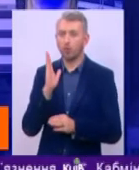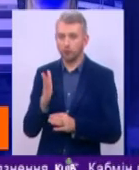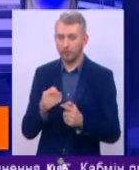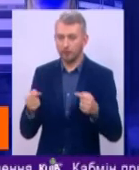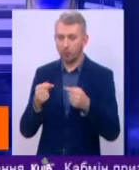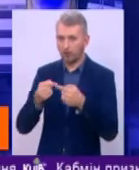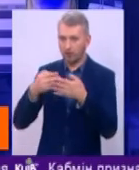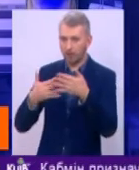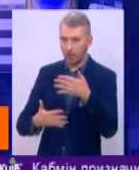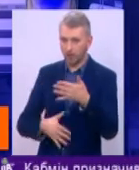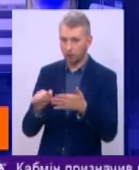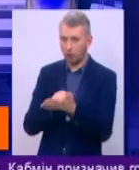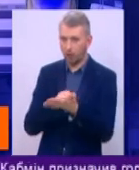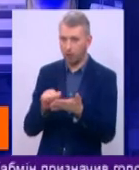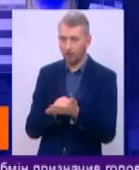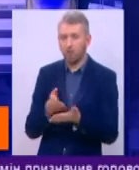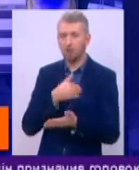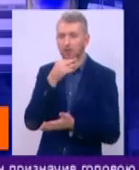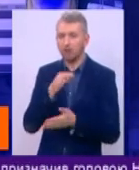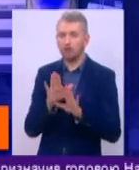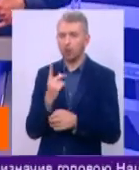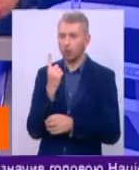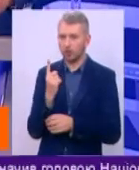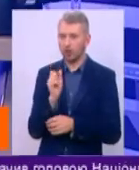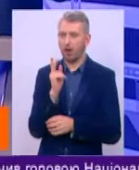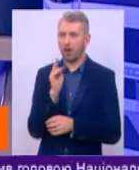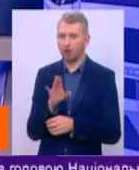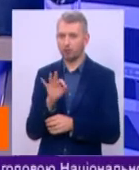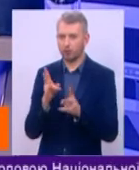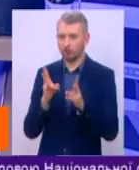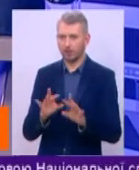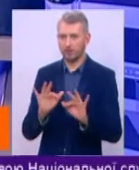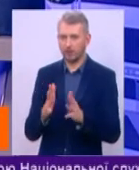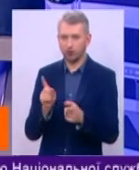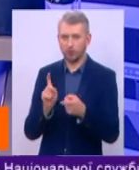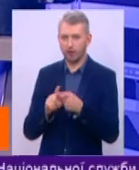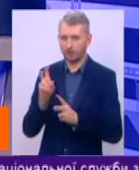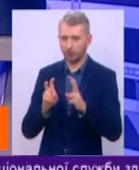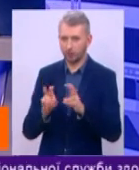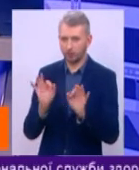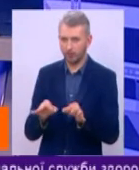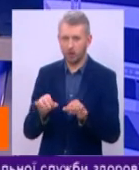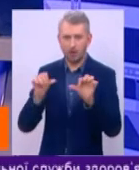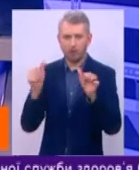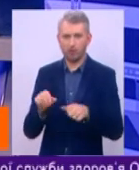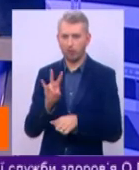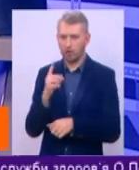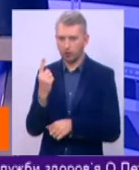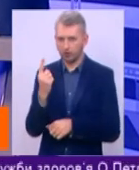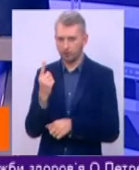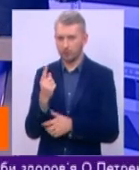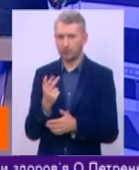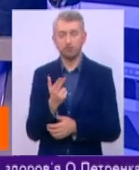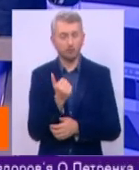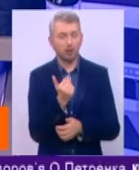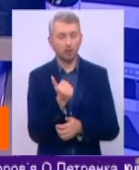відповідний перелік документів, і ми назвали лише один, так? Акт про нещасний випадок, пов'язаний з виробництвом. Форма Н1, про яку ми